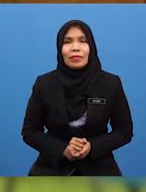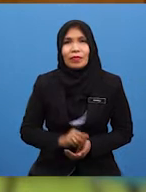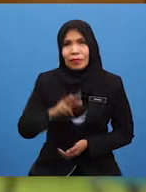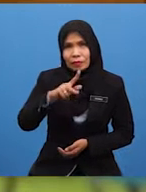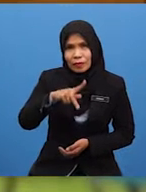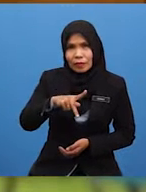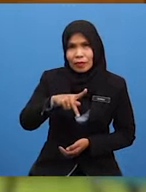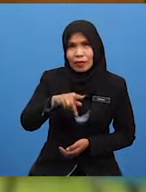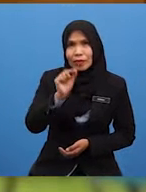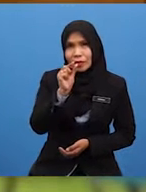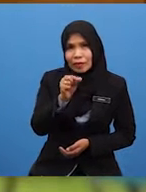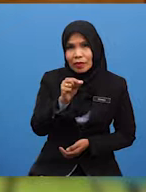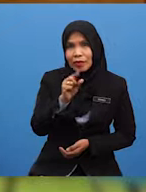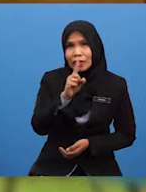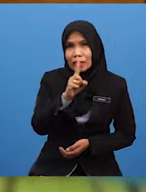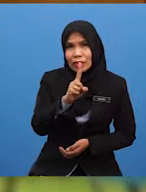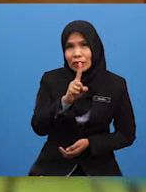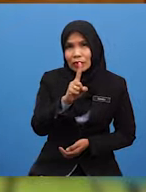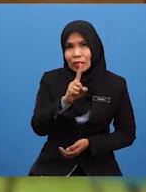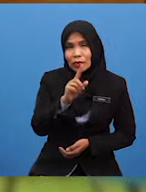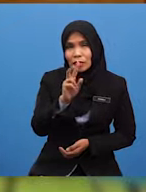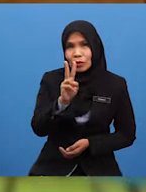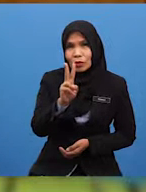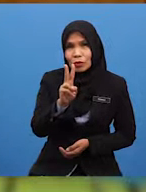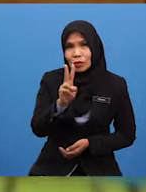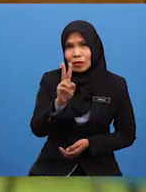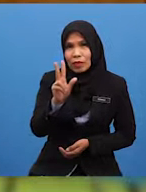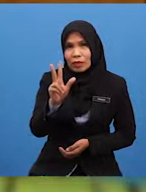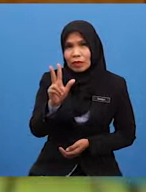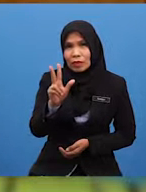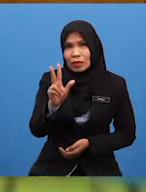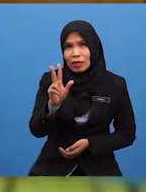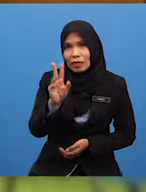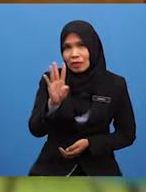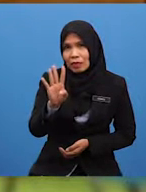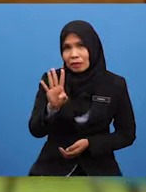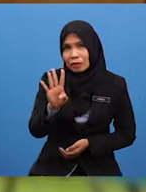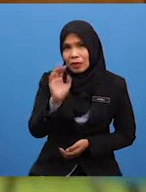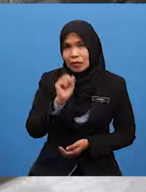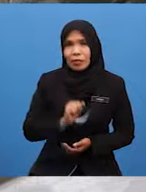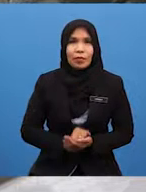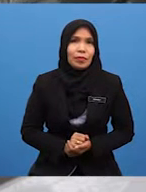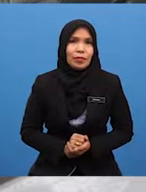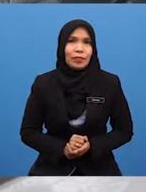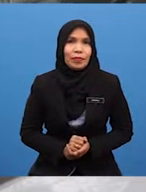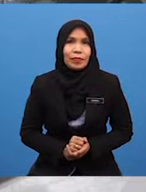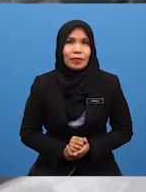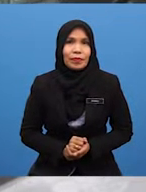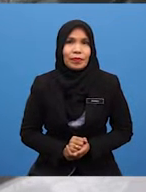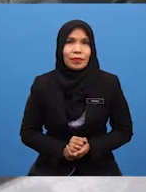P titik 1, 2, 3, 4.